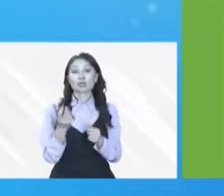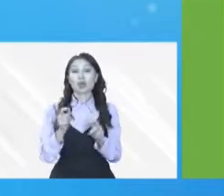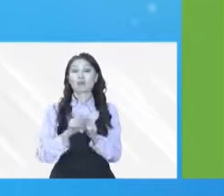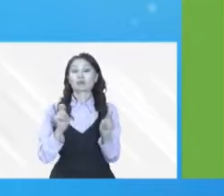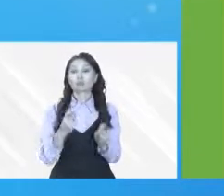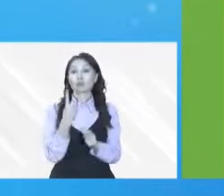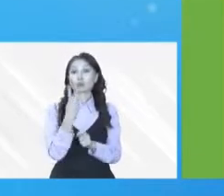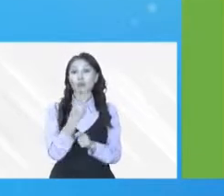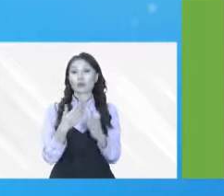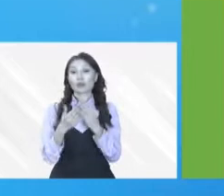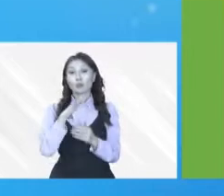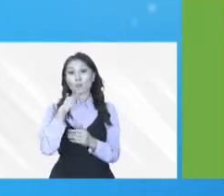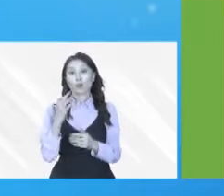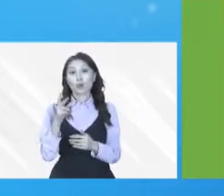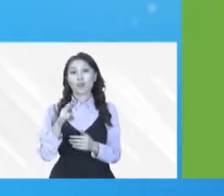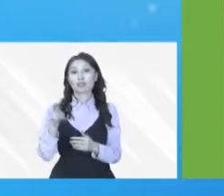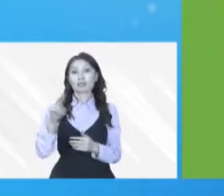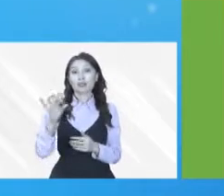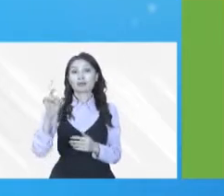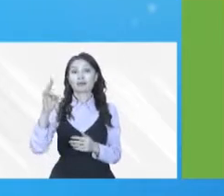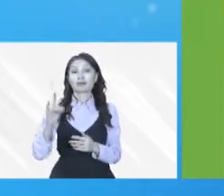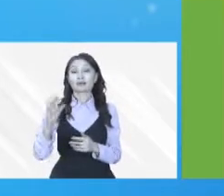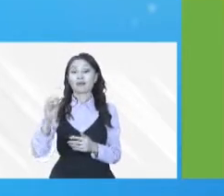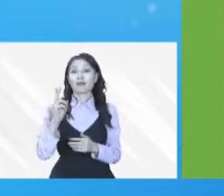двух- или многоядерные клетки.